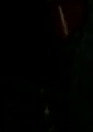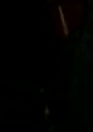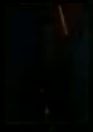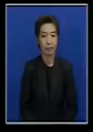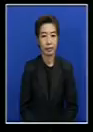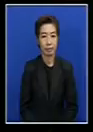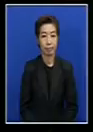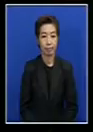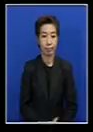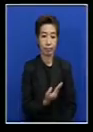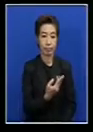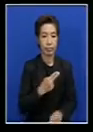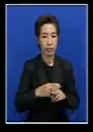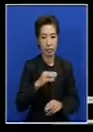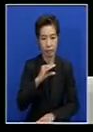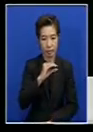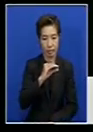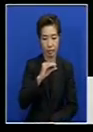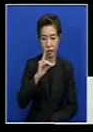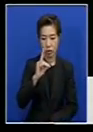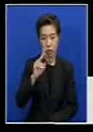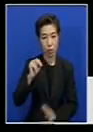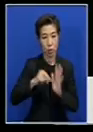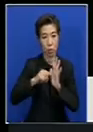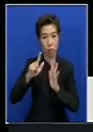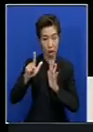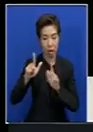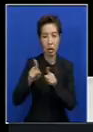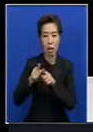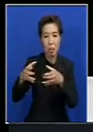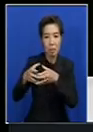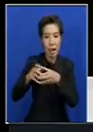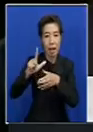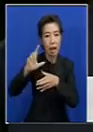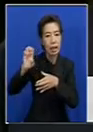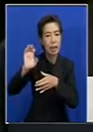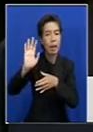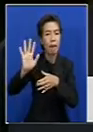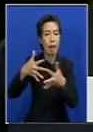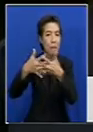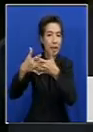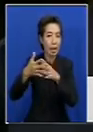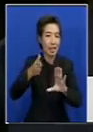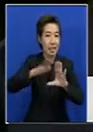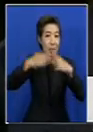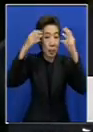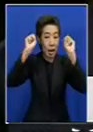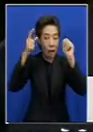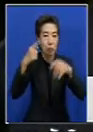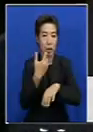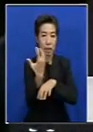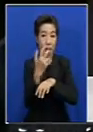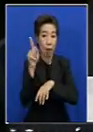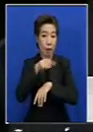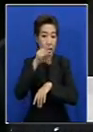ายโดนัลด์ทรัมป์ผู้สมัครชิงตำแหน่งประธานาธิบดีสหรัฐจากพรรครีพับลิกันให้สัมภาษณ์กับสถานีโทรทัศน์ไอทีวีของอังกฤษ